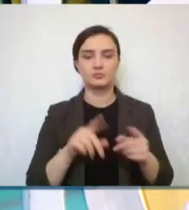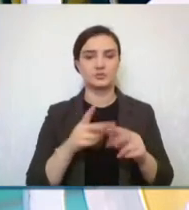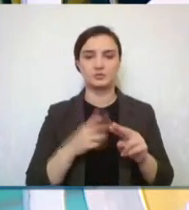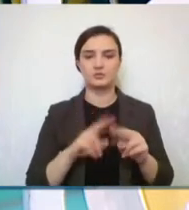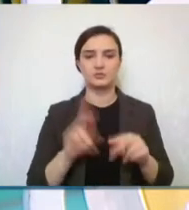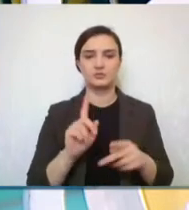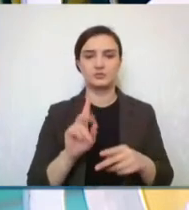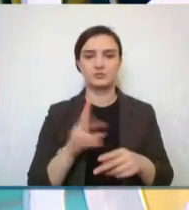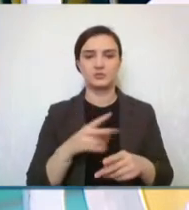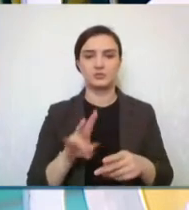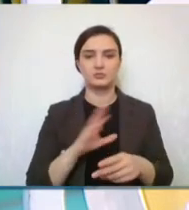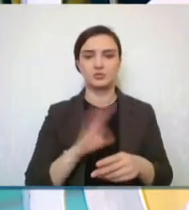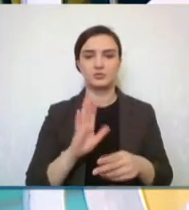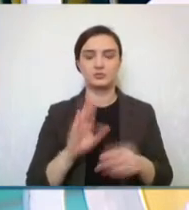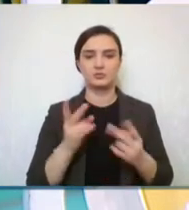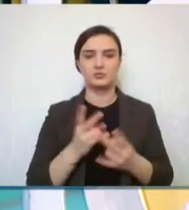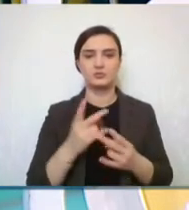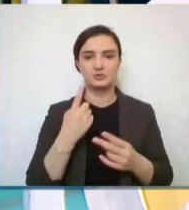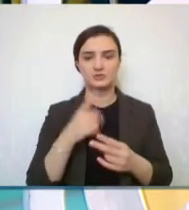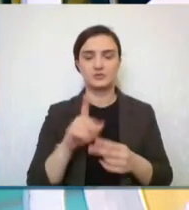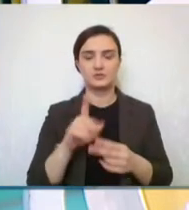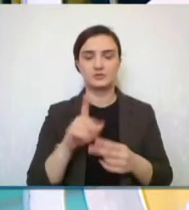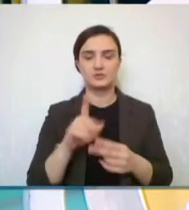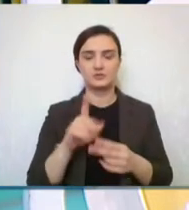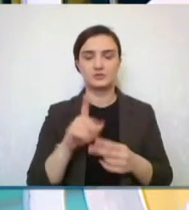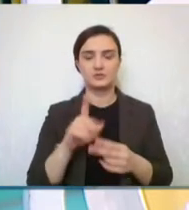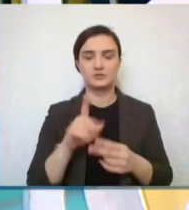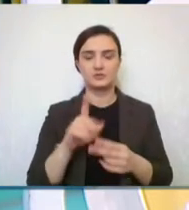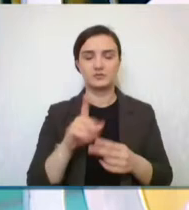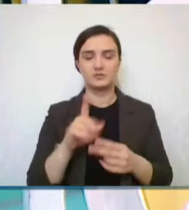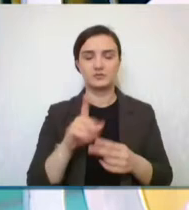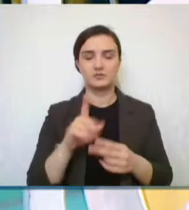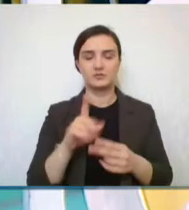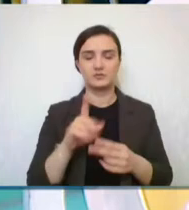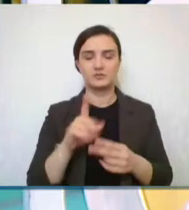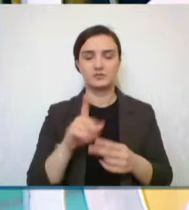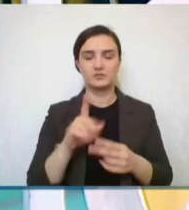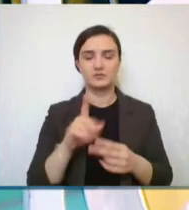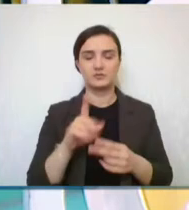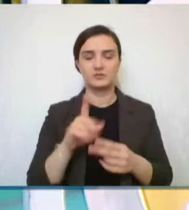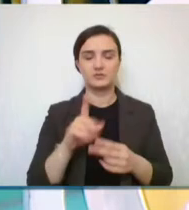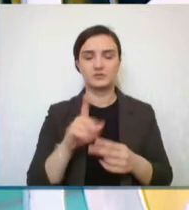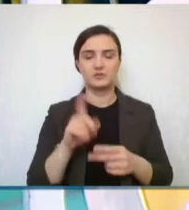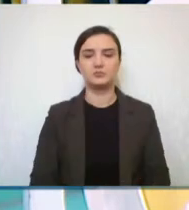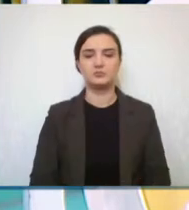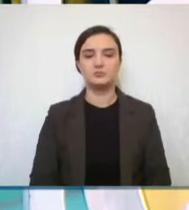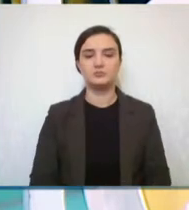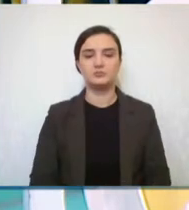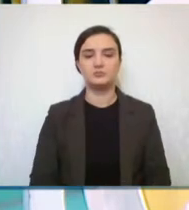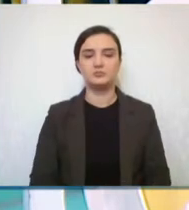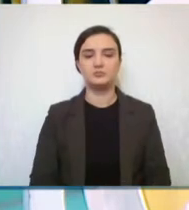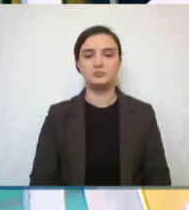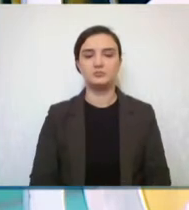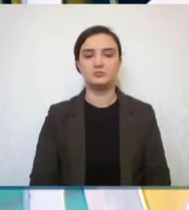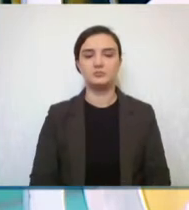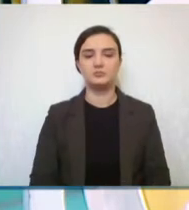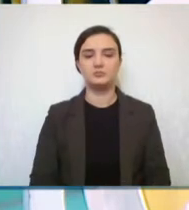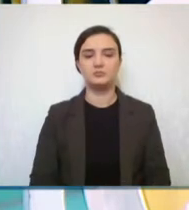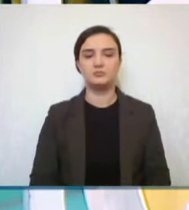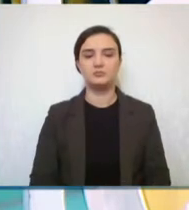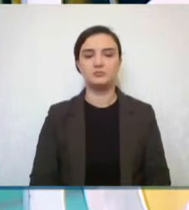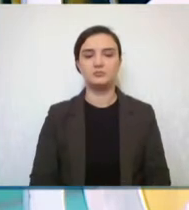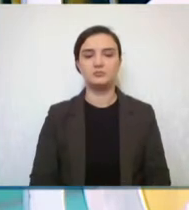სხვას გაუფრთხილდე, კარგი, შენ გჯერა, არ გჯერა, შეიძლება და ამას. ახლა რაც შეეხება თვითონ შიშის